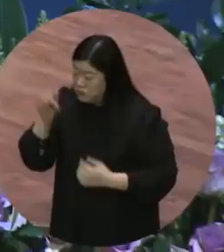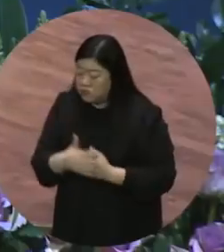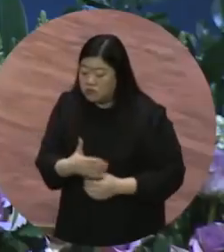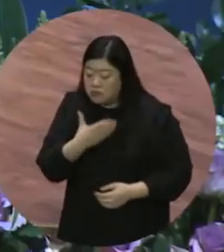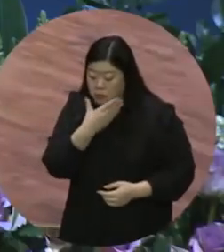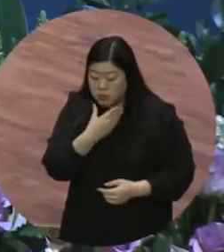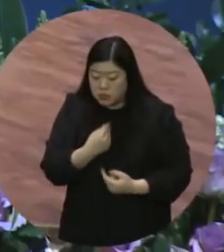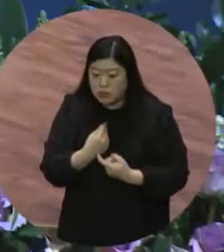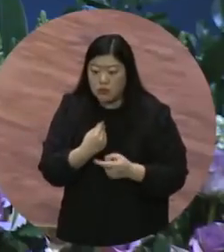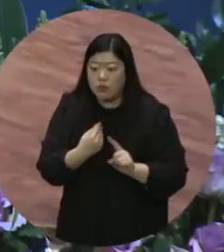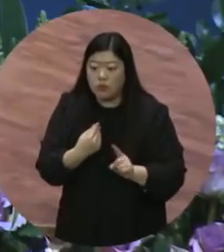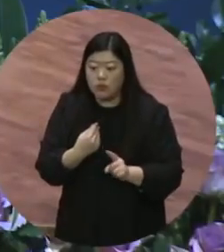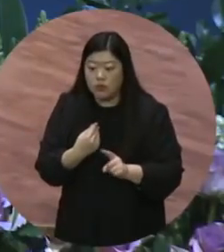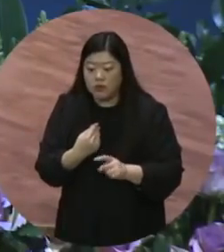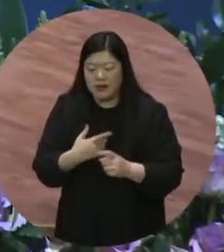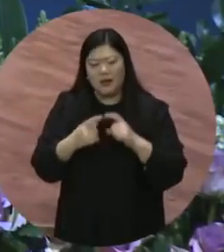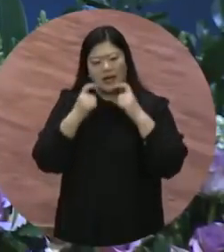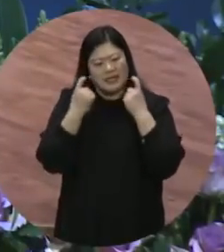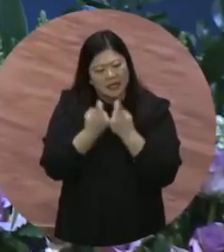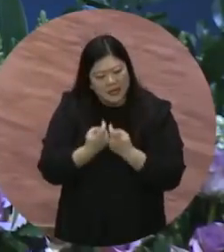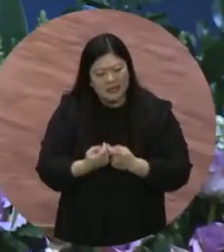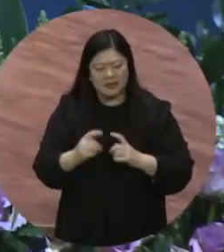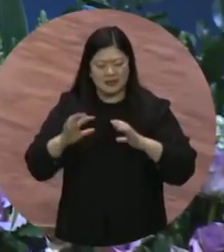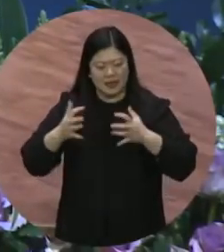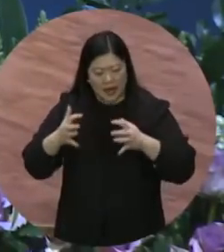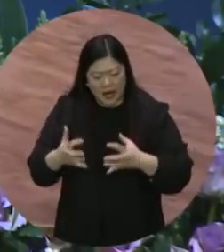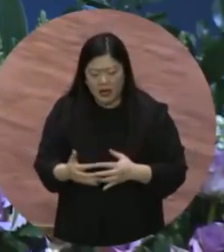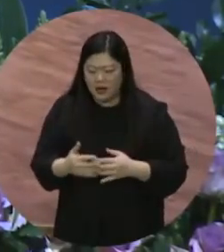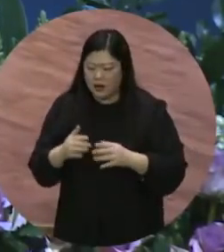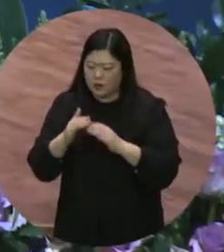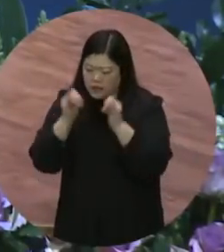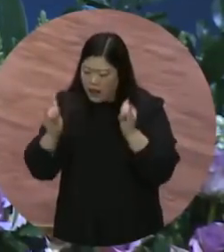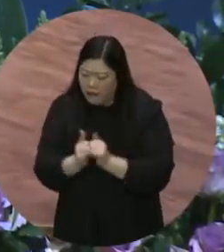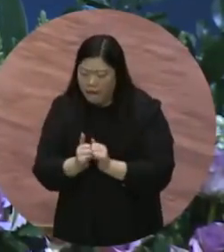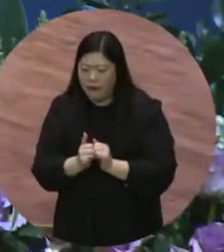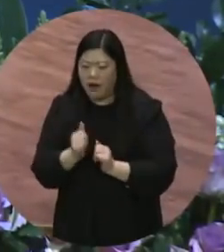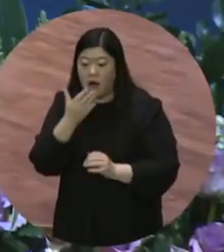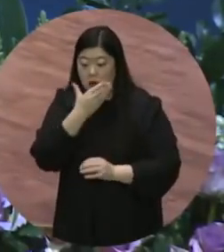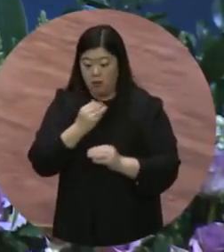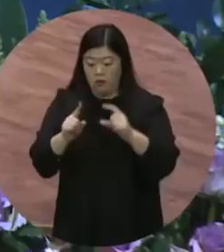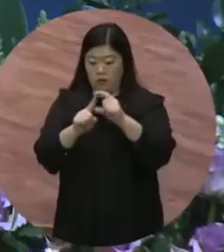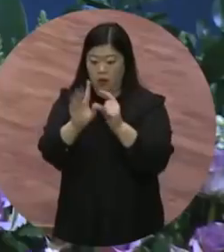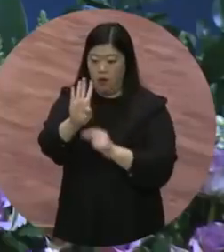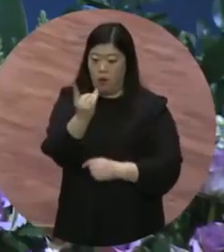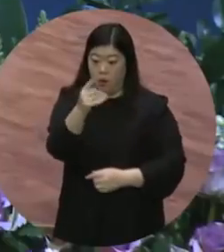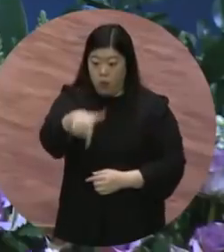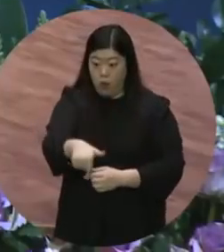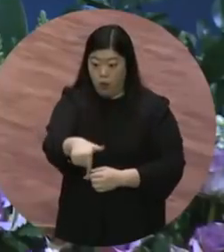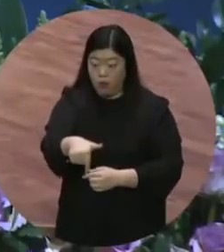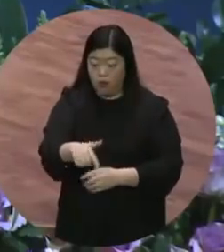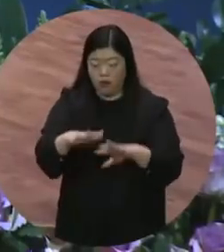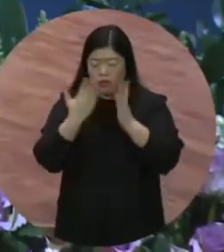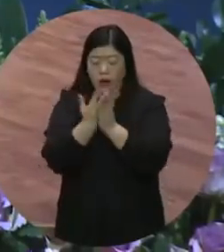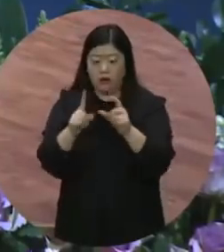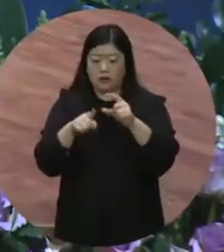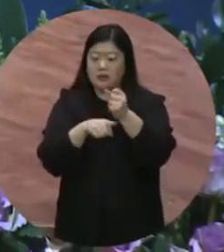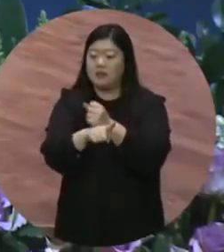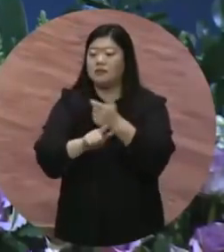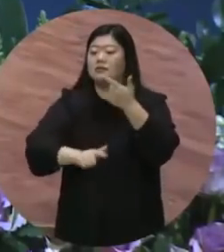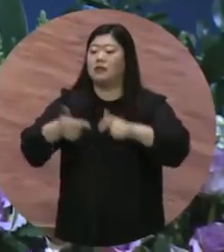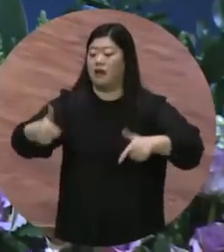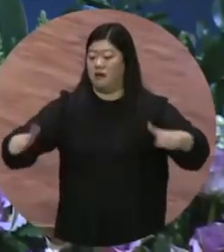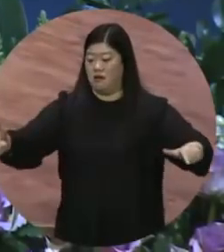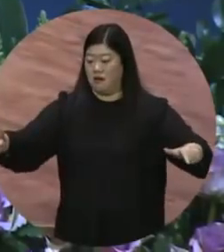복이라는 것은 국가마다, 개인마다, 사회마다 기준이 다릅니다. 성경에서 말하는 복은 도대체 뭔가? 복은 변하지